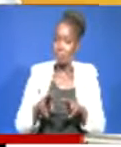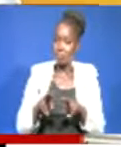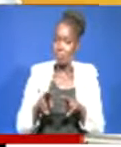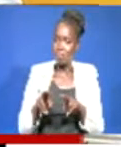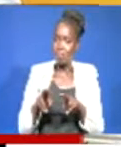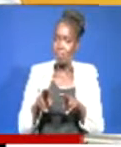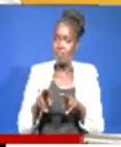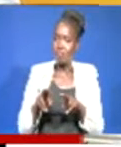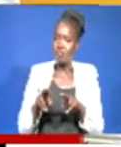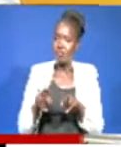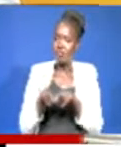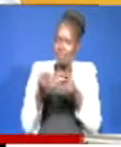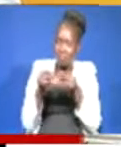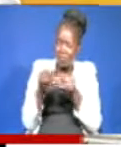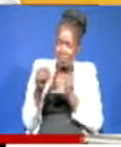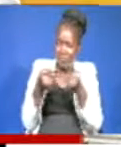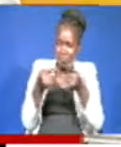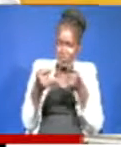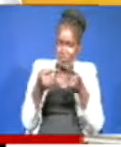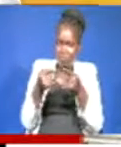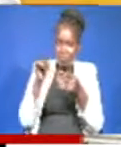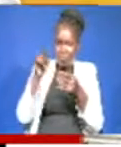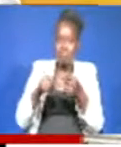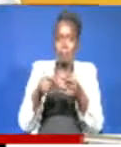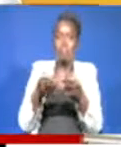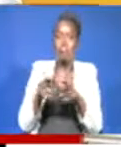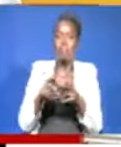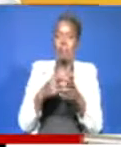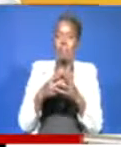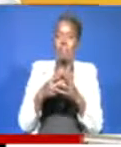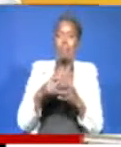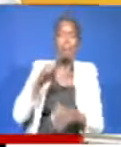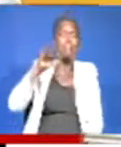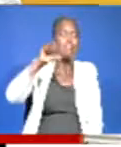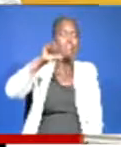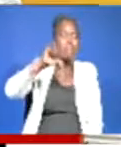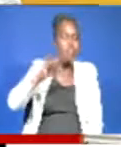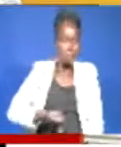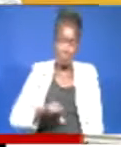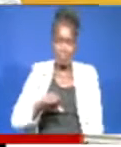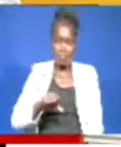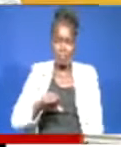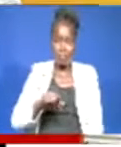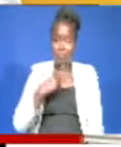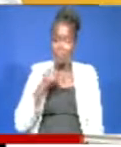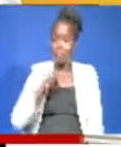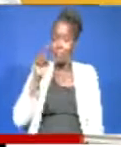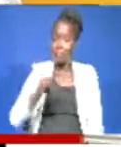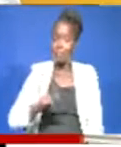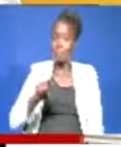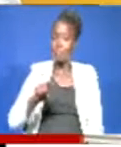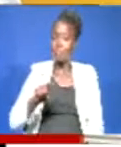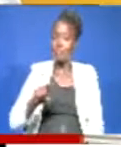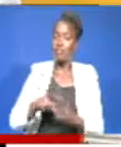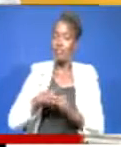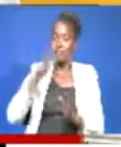kama zile jitihada zimefanywa tayari hazingefanywa, hali ingekuwa mbaya zaidi. Kabisa. Kwa hivyo lazima kwanza tuanze kwa kutambua ya